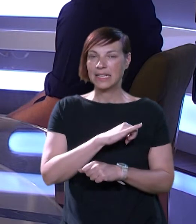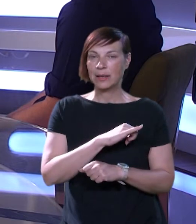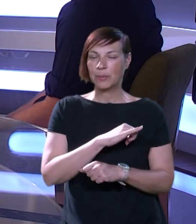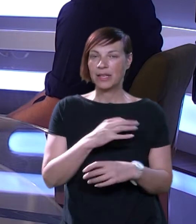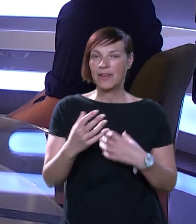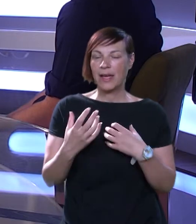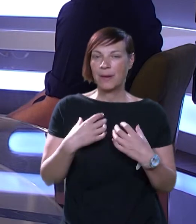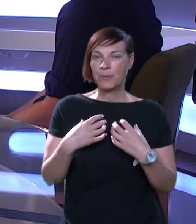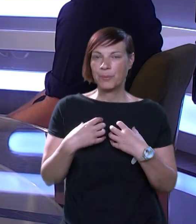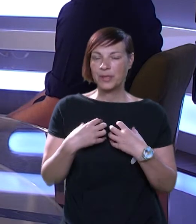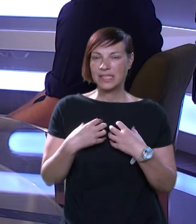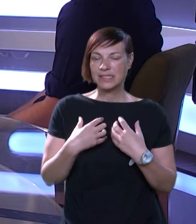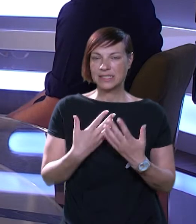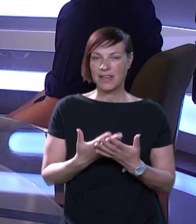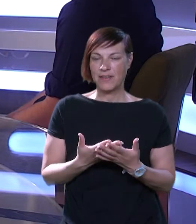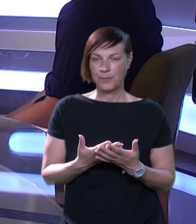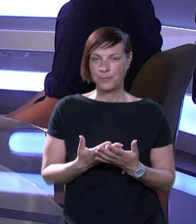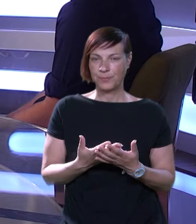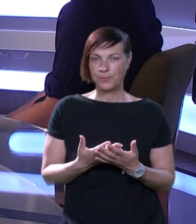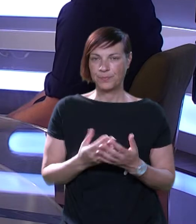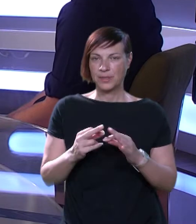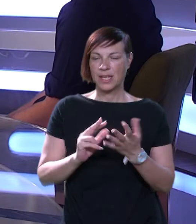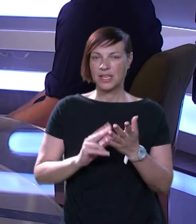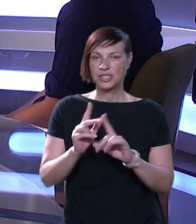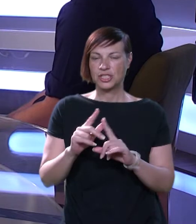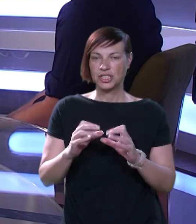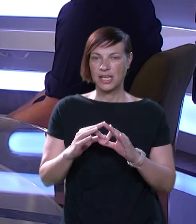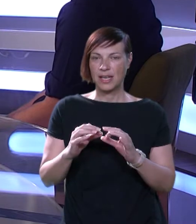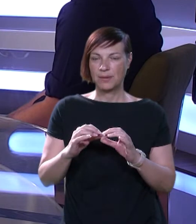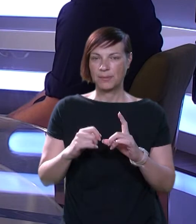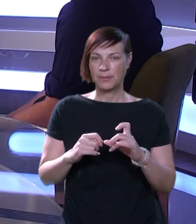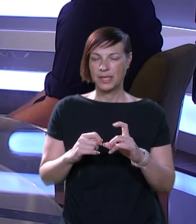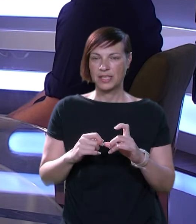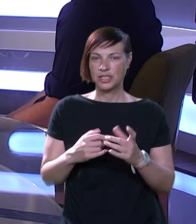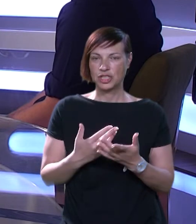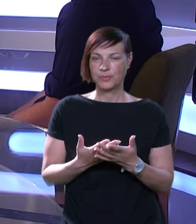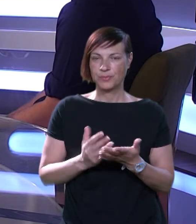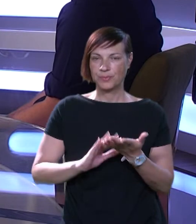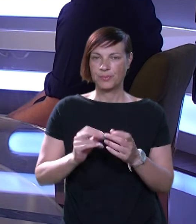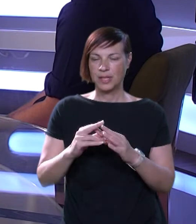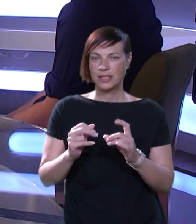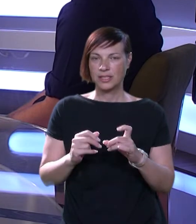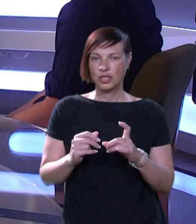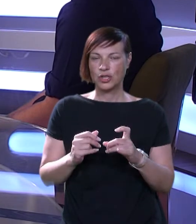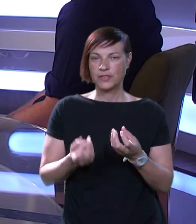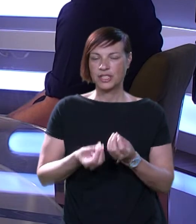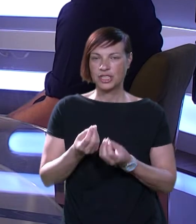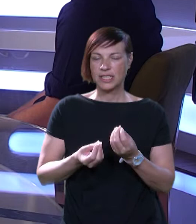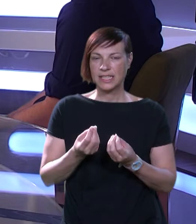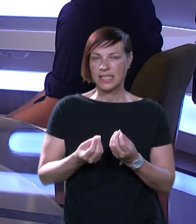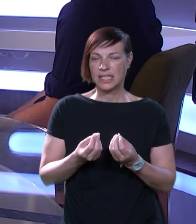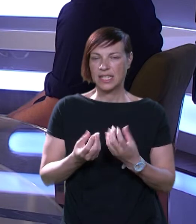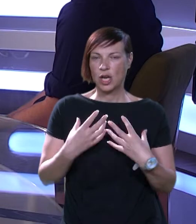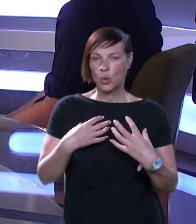zanimljiva predstava, klišo igra. Anđela, Lana Barić, Iva Jerković. Ja igram tu